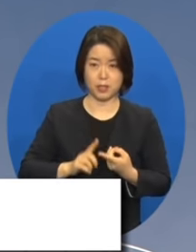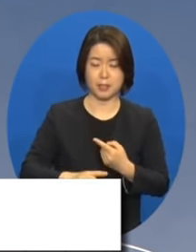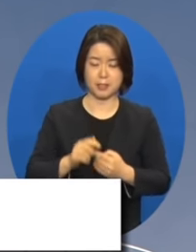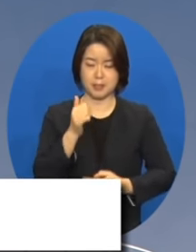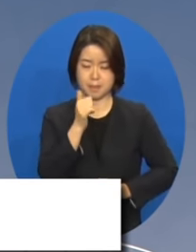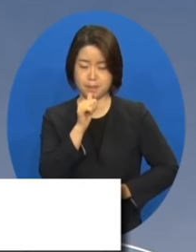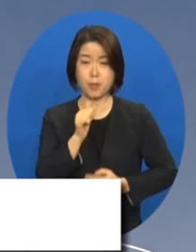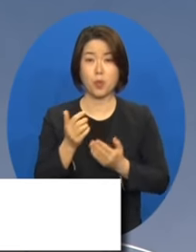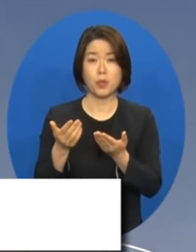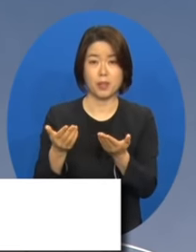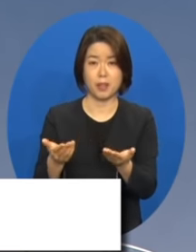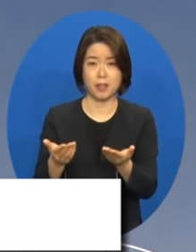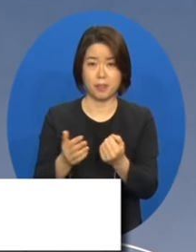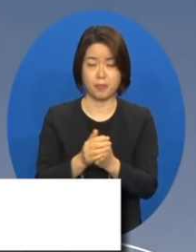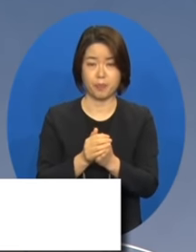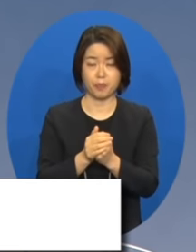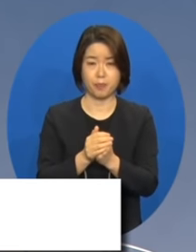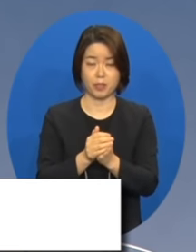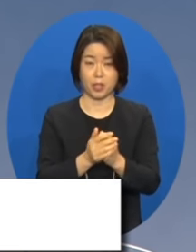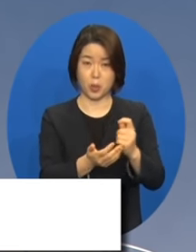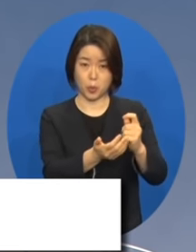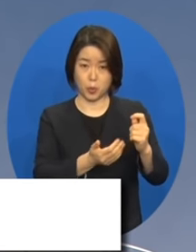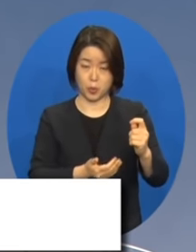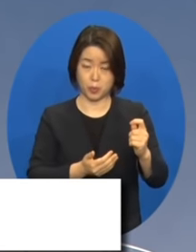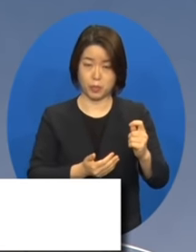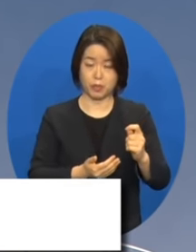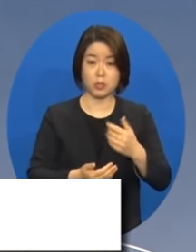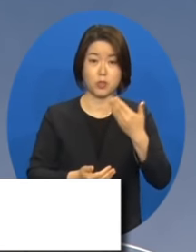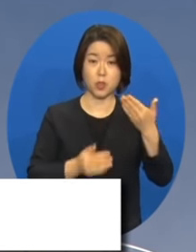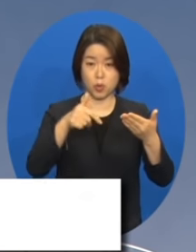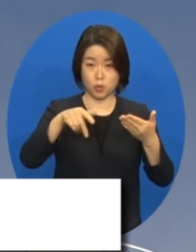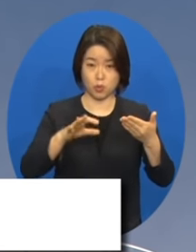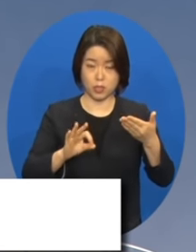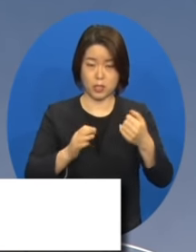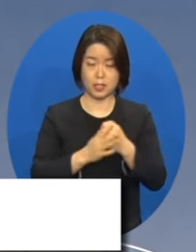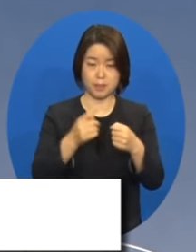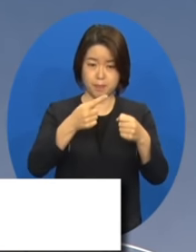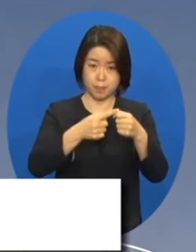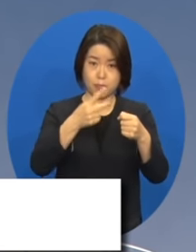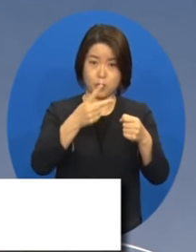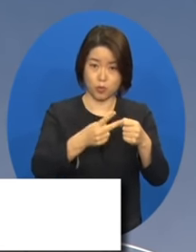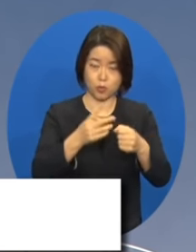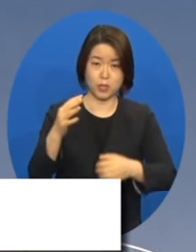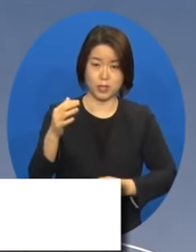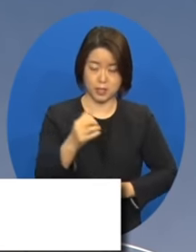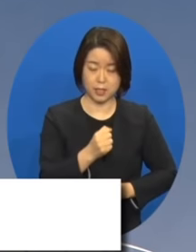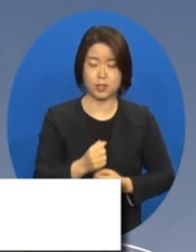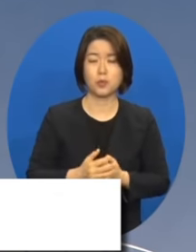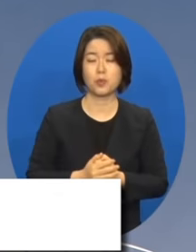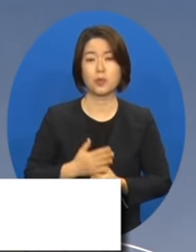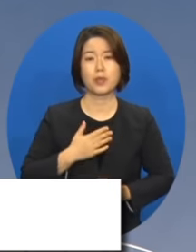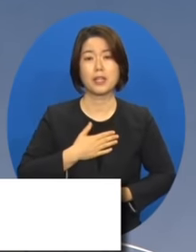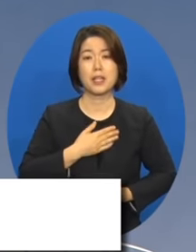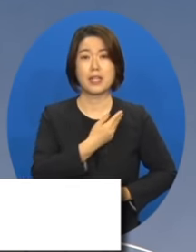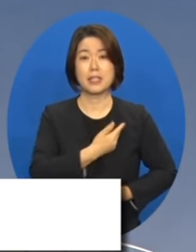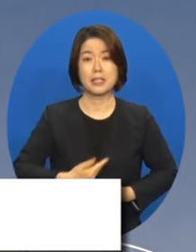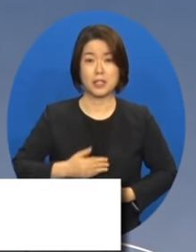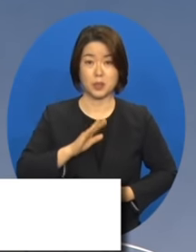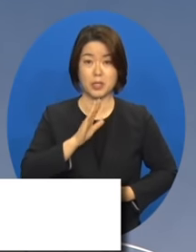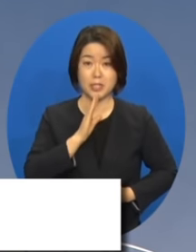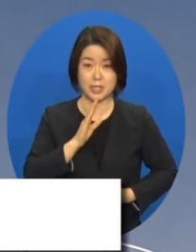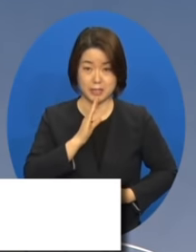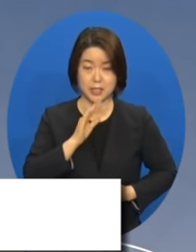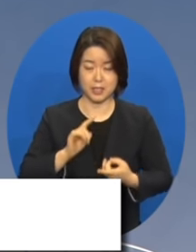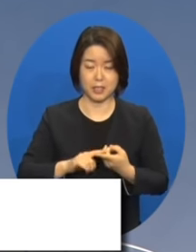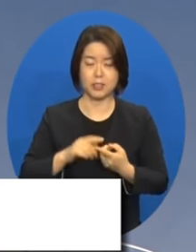데 고린도전서 9장 에는 두 가지 내용을 가지고 자기의 사도가 진실함을 그가